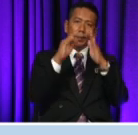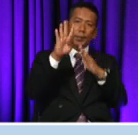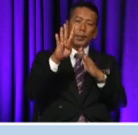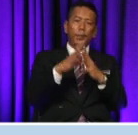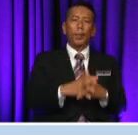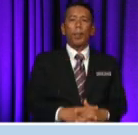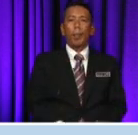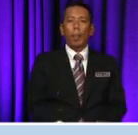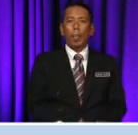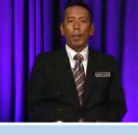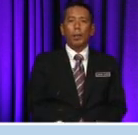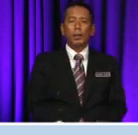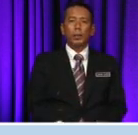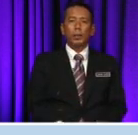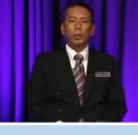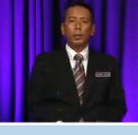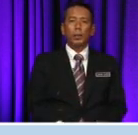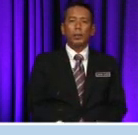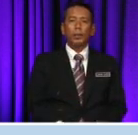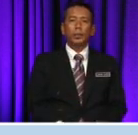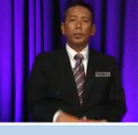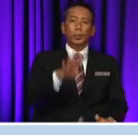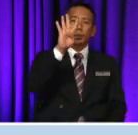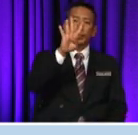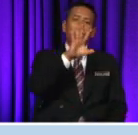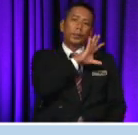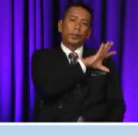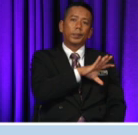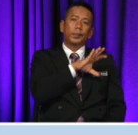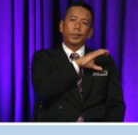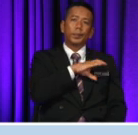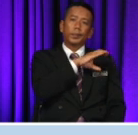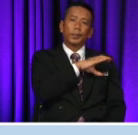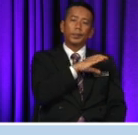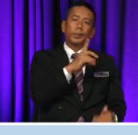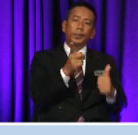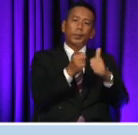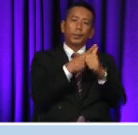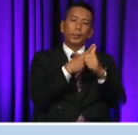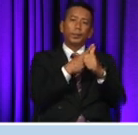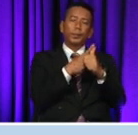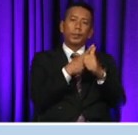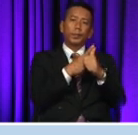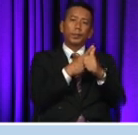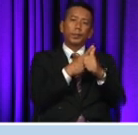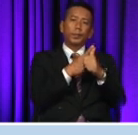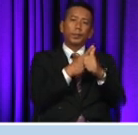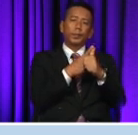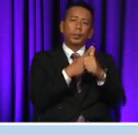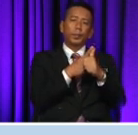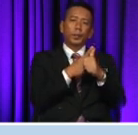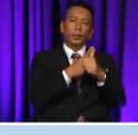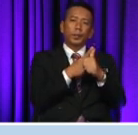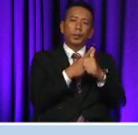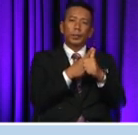jadi muliakan dengan menulis jawaban 4 ciri tersebut ialah yaitu ciri yang merujuk kepada tadi yaitu yang